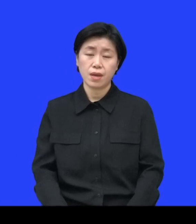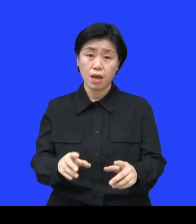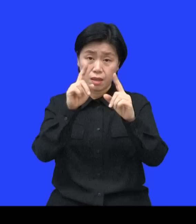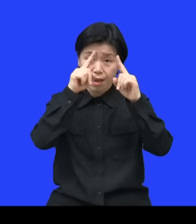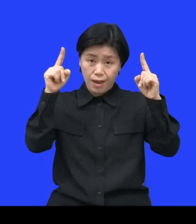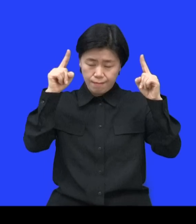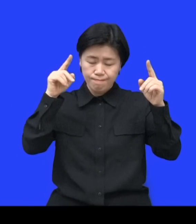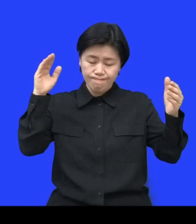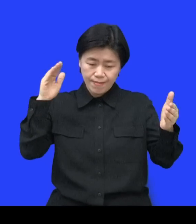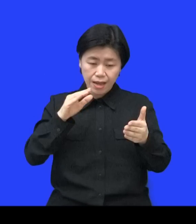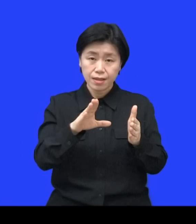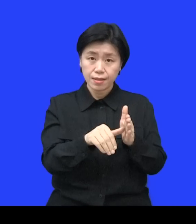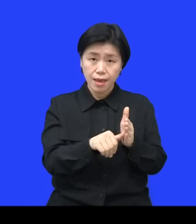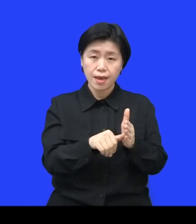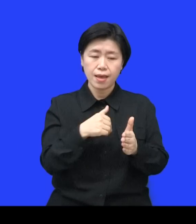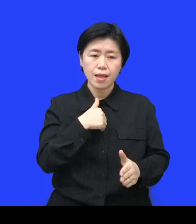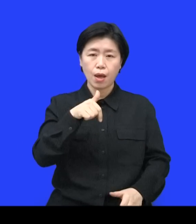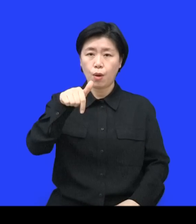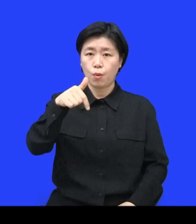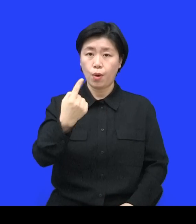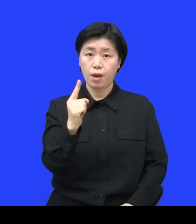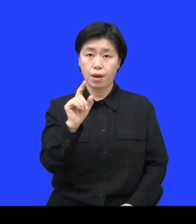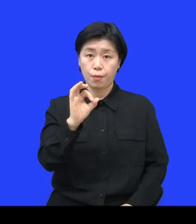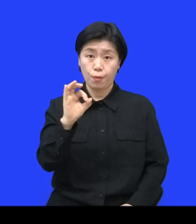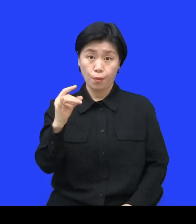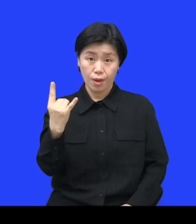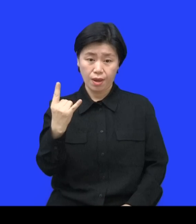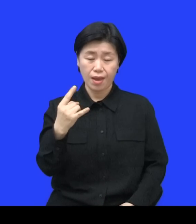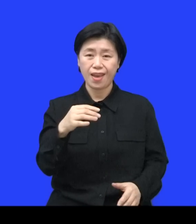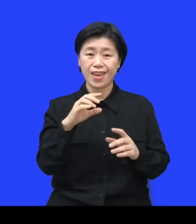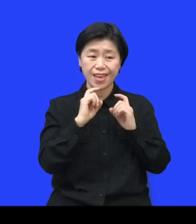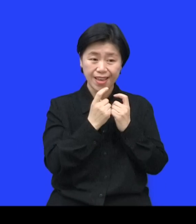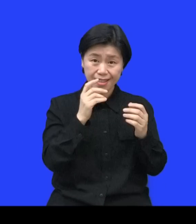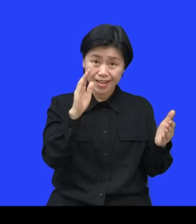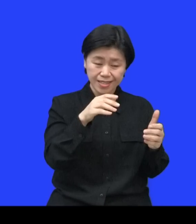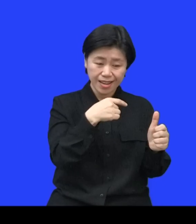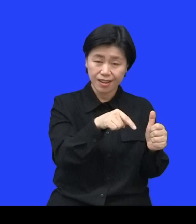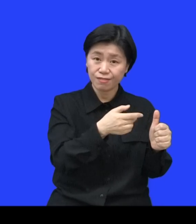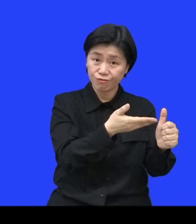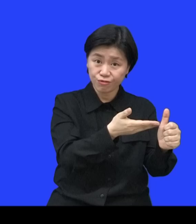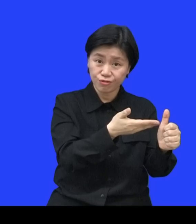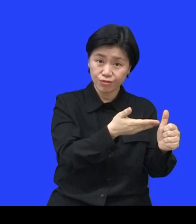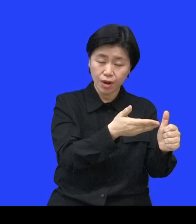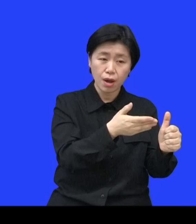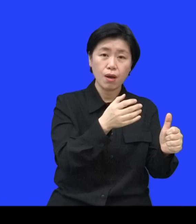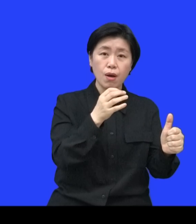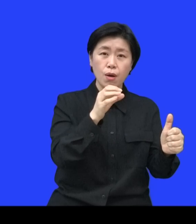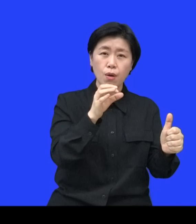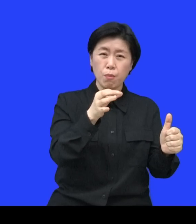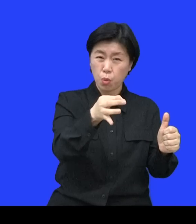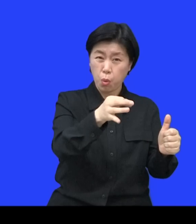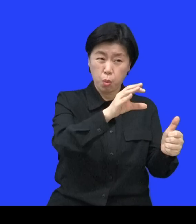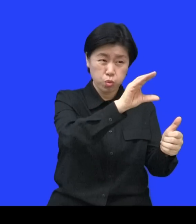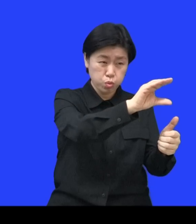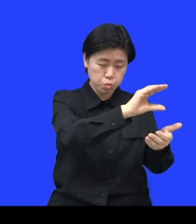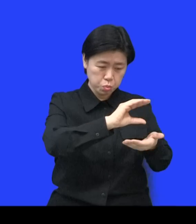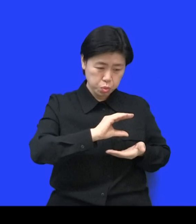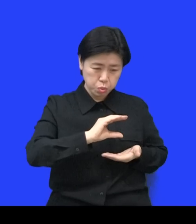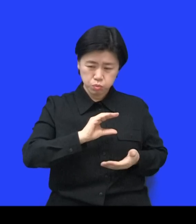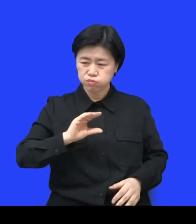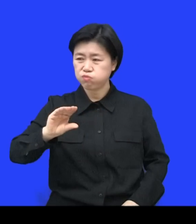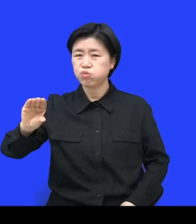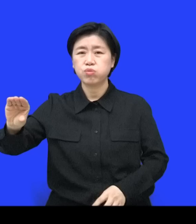과외하면은 그대로 봉투 그대로. 어머니. 저기 이자 갚는 거. 저희 부모님이